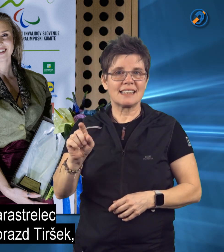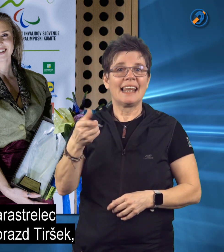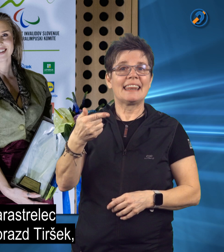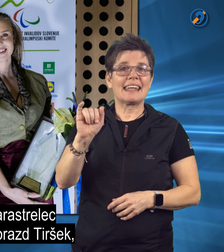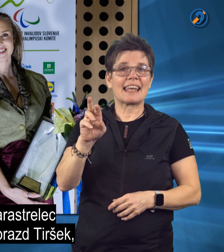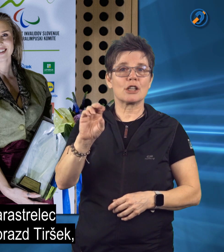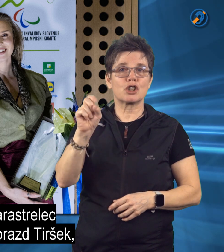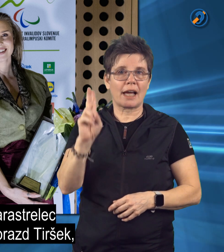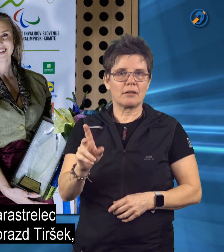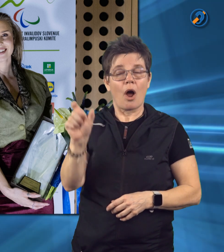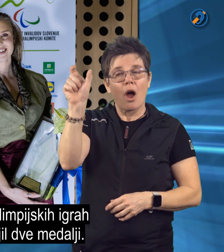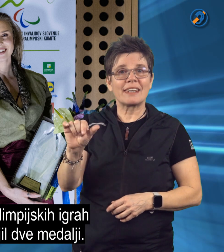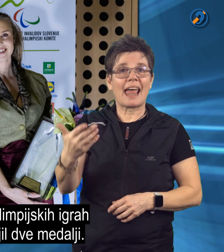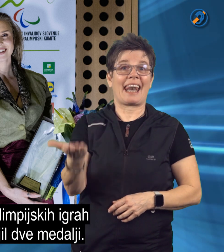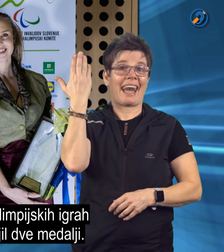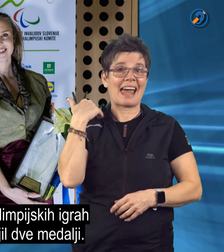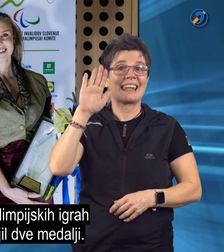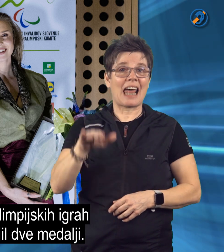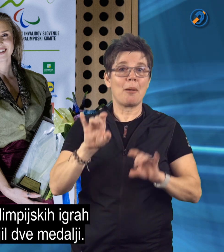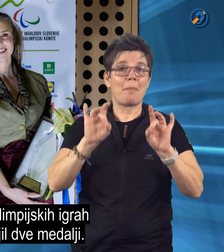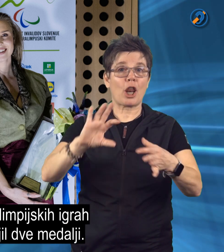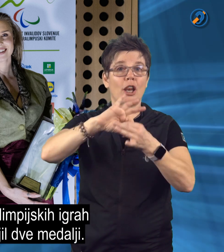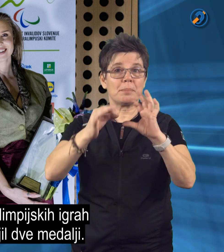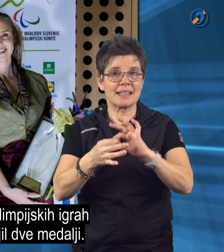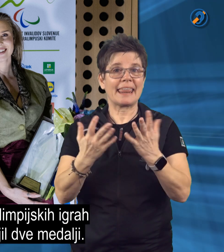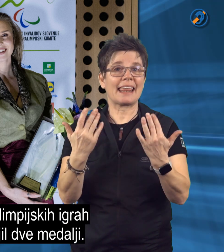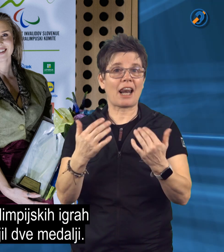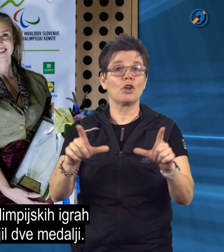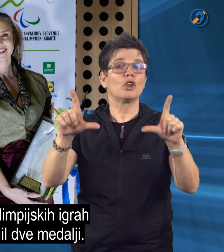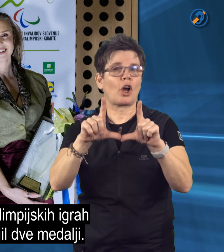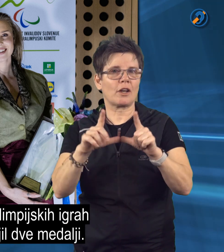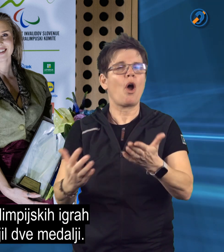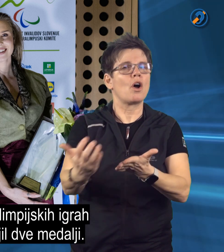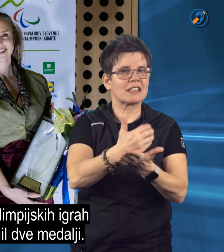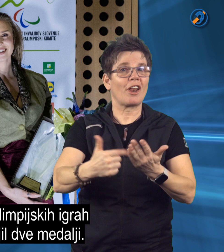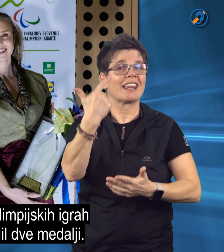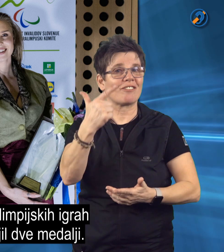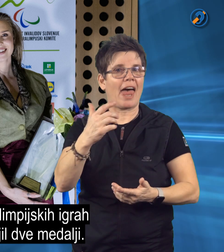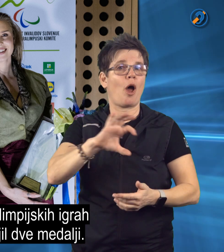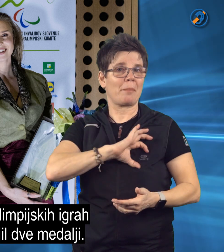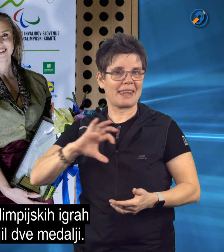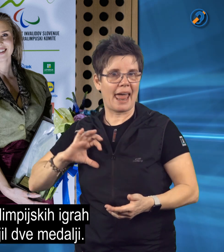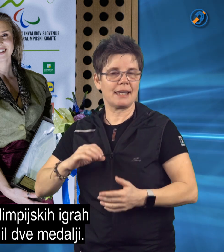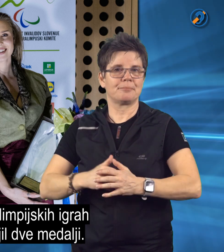ki je na paraolimpijskih igrah v Tokiu osvojil 2 medalji.